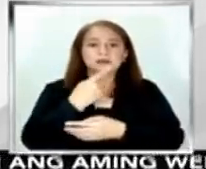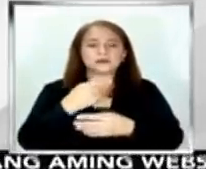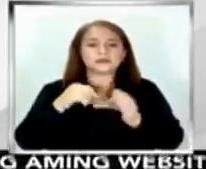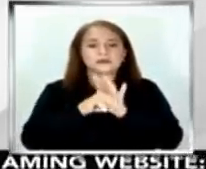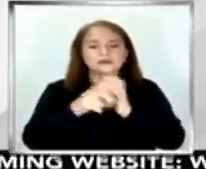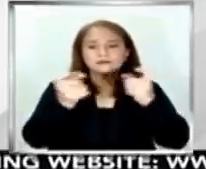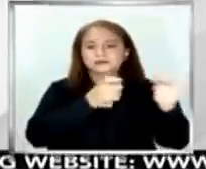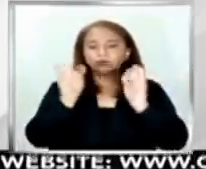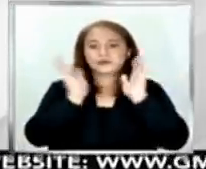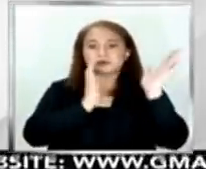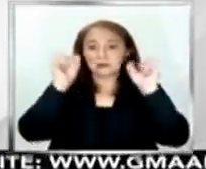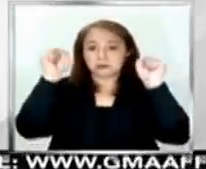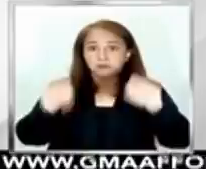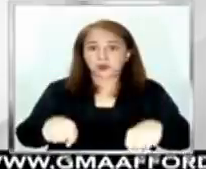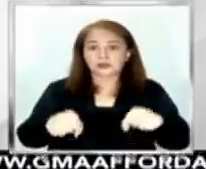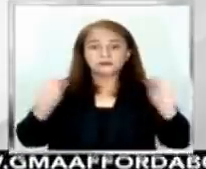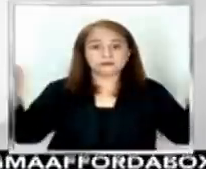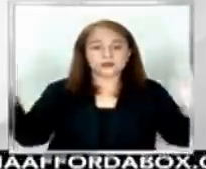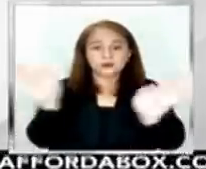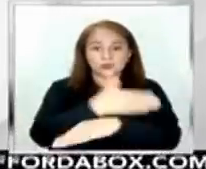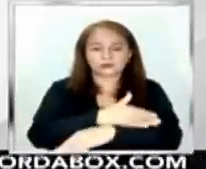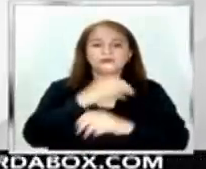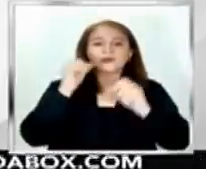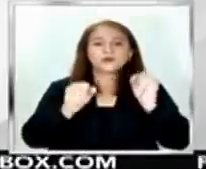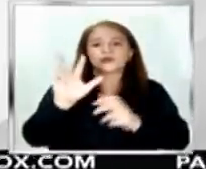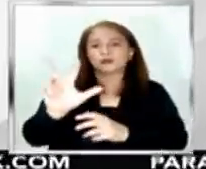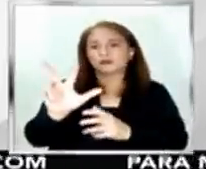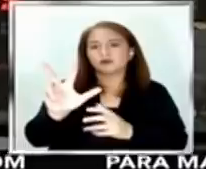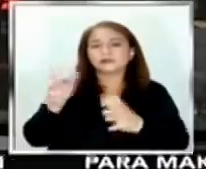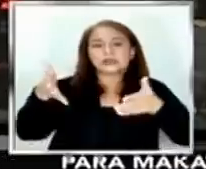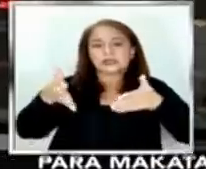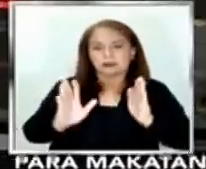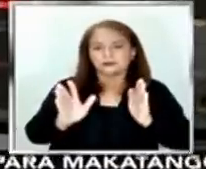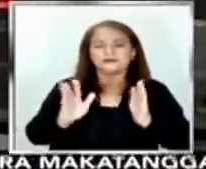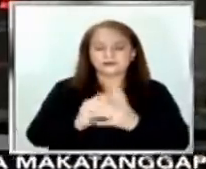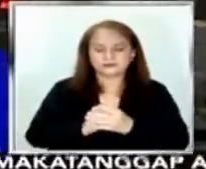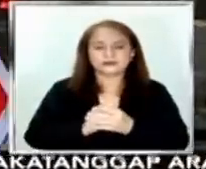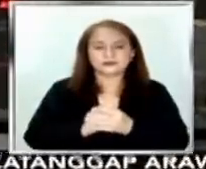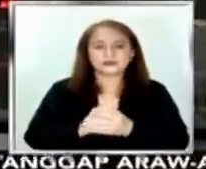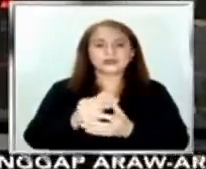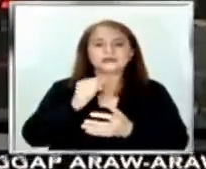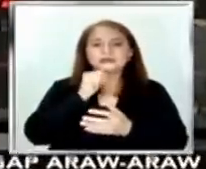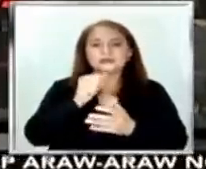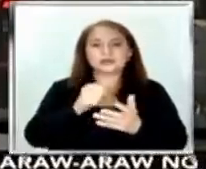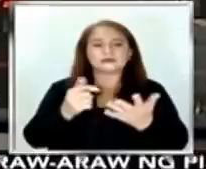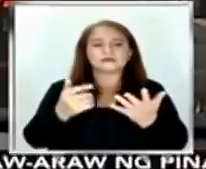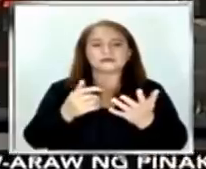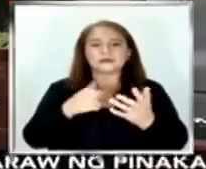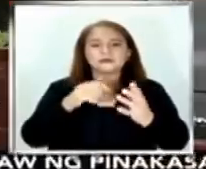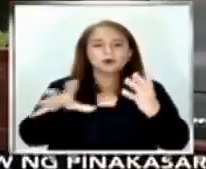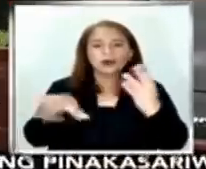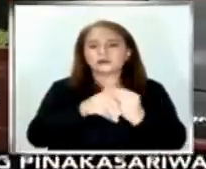kung pwede yung malaki yung room, baka pwedeng 3, pinapayagan na rin namin yon. Hindi raw nila basta-basta madaragdagan ng COVID